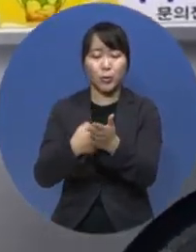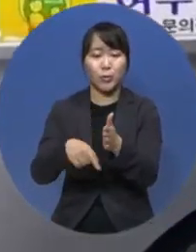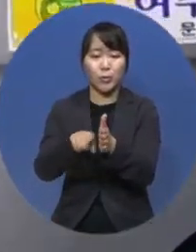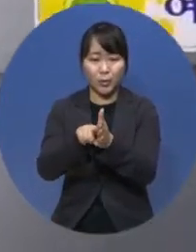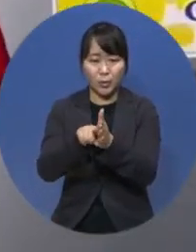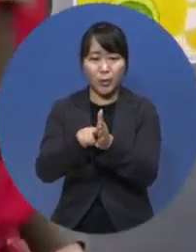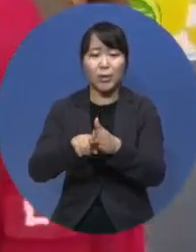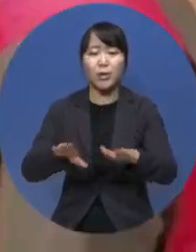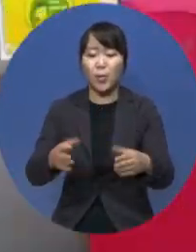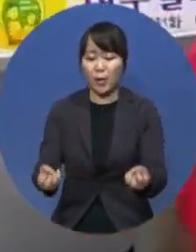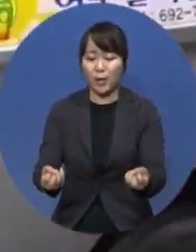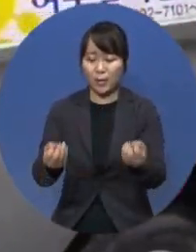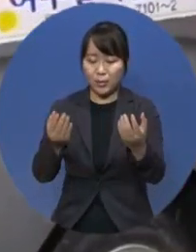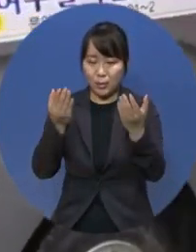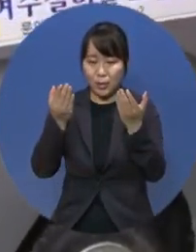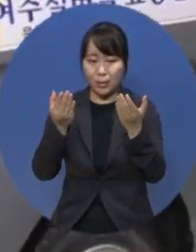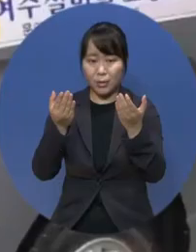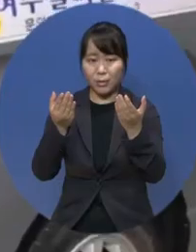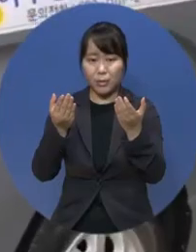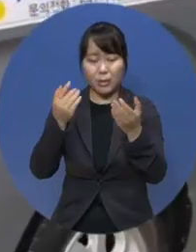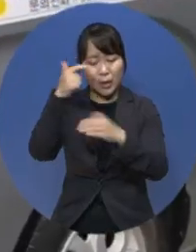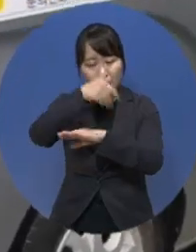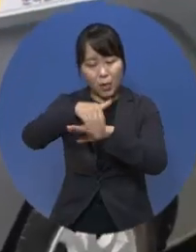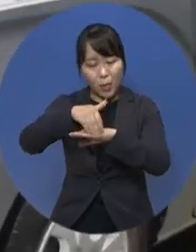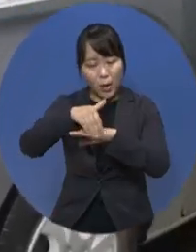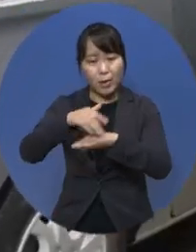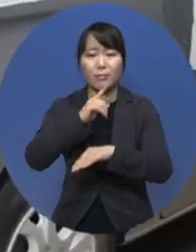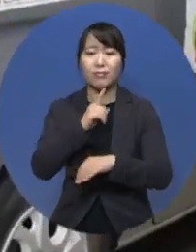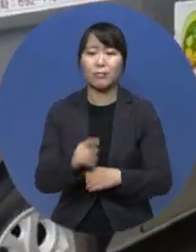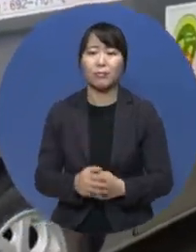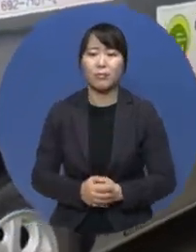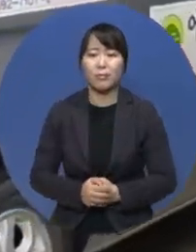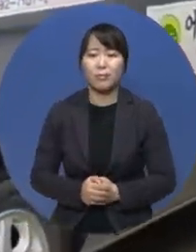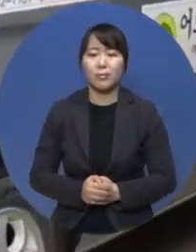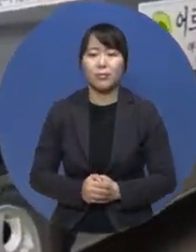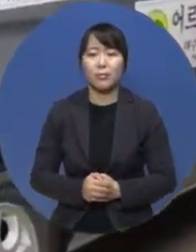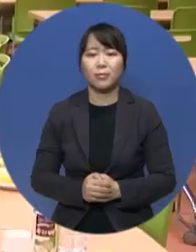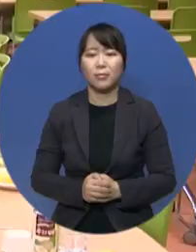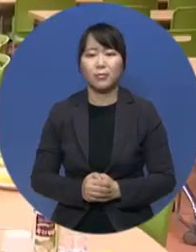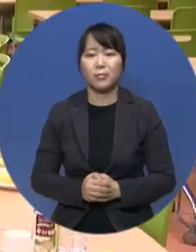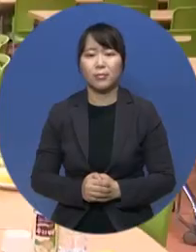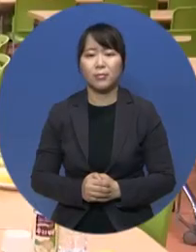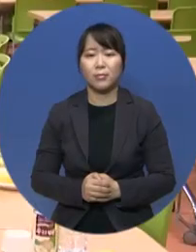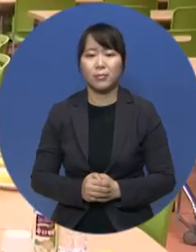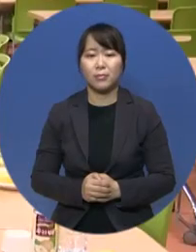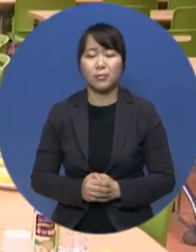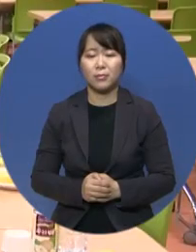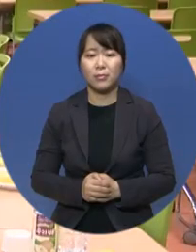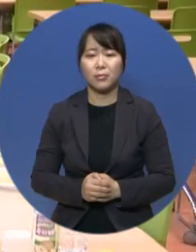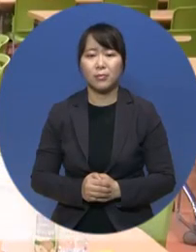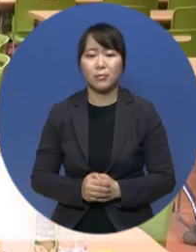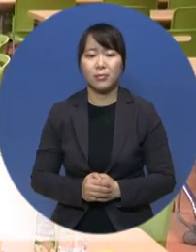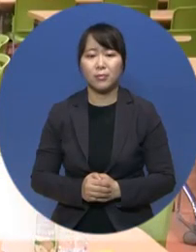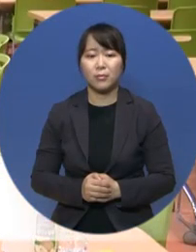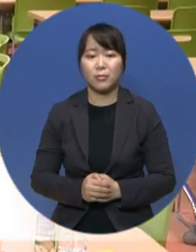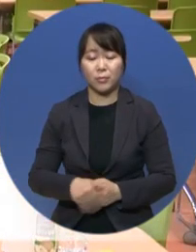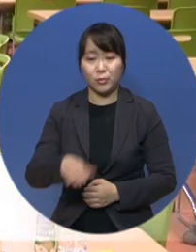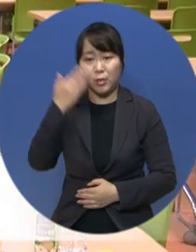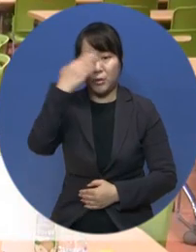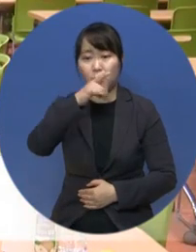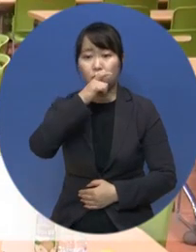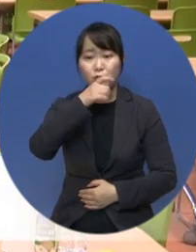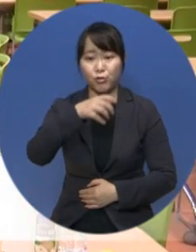이번 행사를 기획하게 됐다 고 밝혔습니다 아 네 우리 예수 시에는